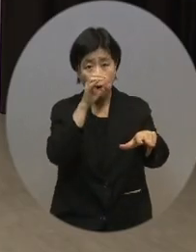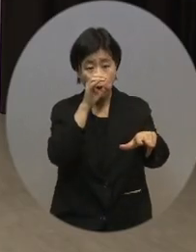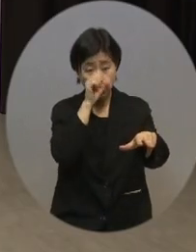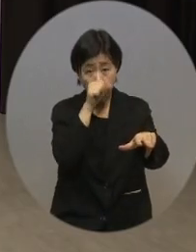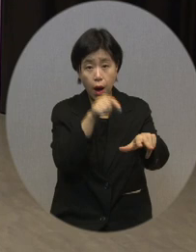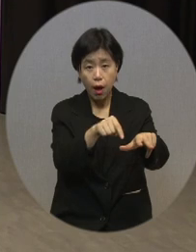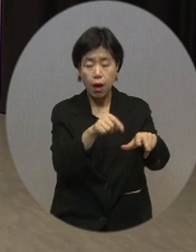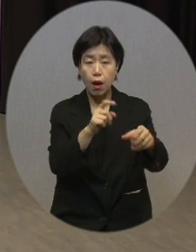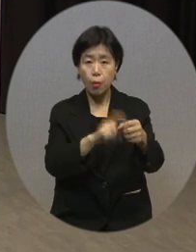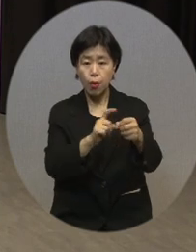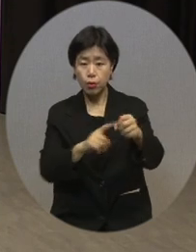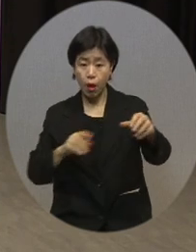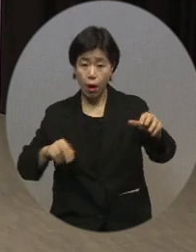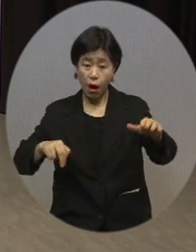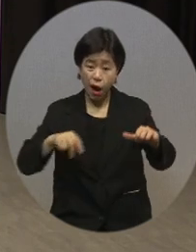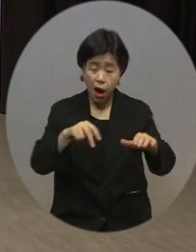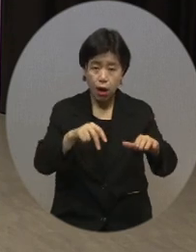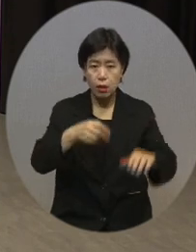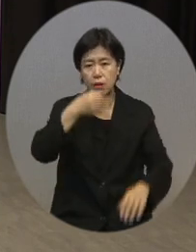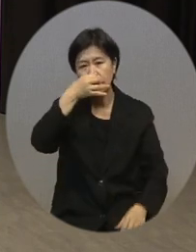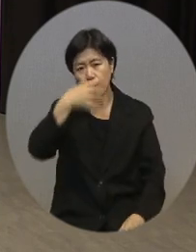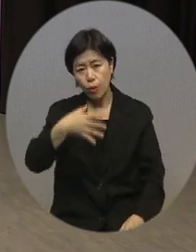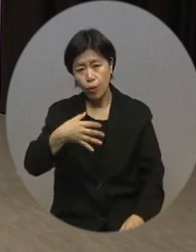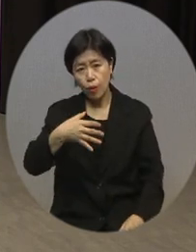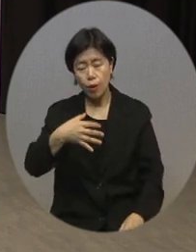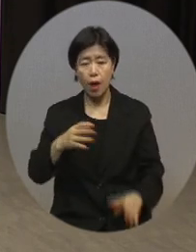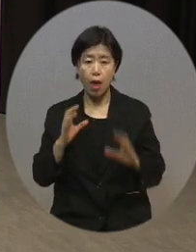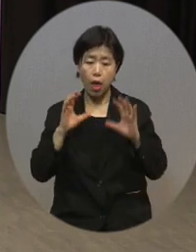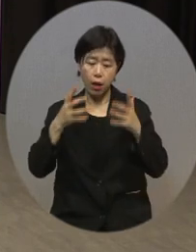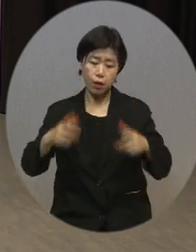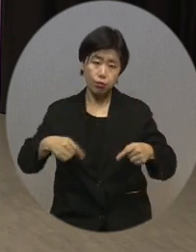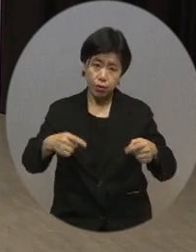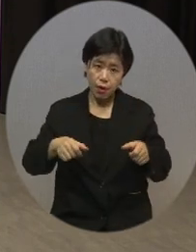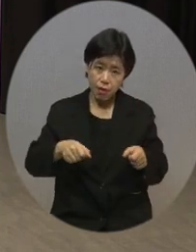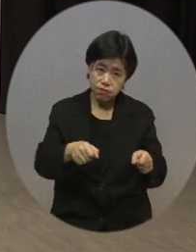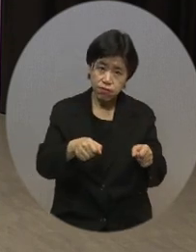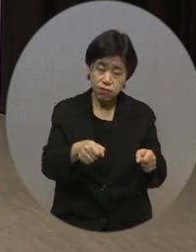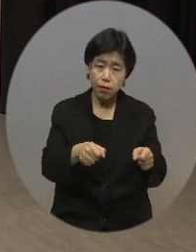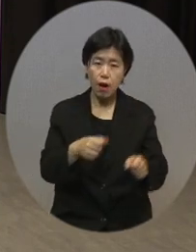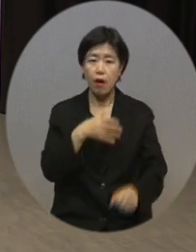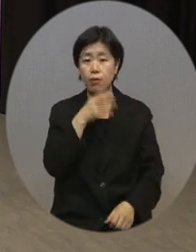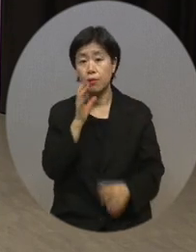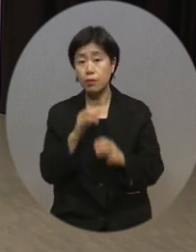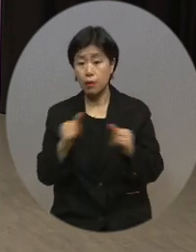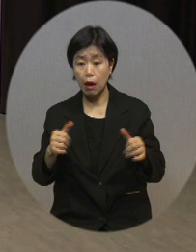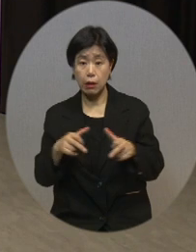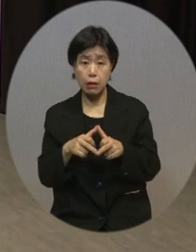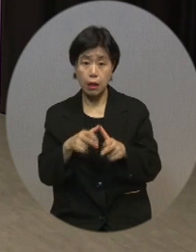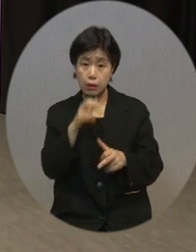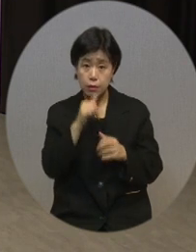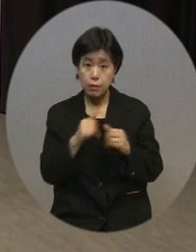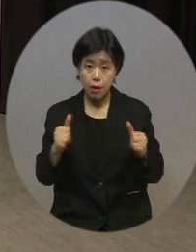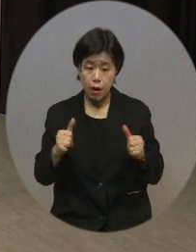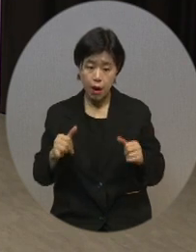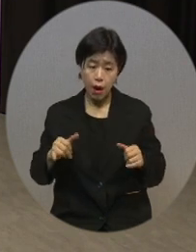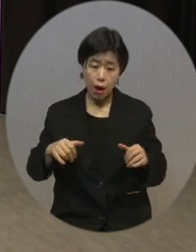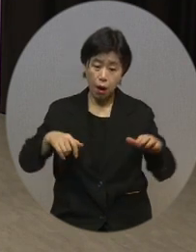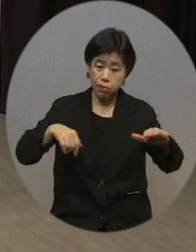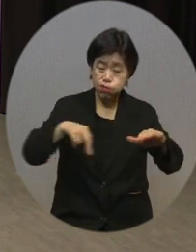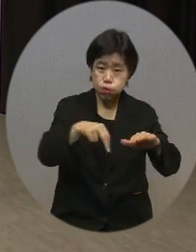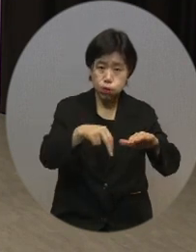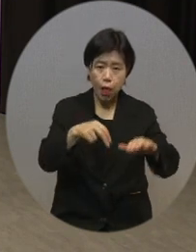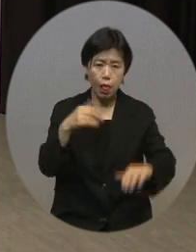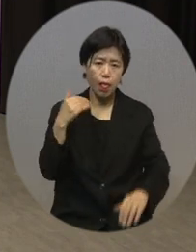또 유모차를 가지고 함께 가야 되는 분들은 굉장히 접근하기가 어려워서 그 지역 주민들이